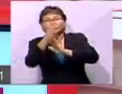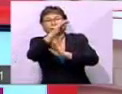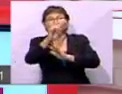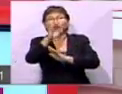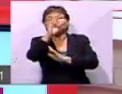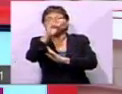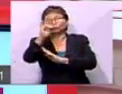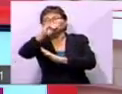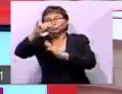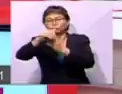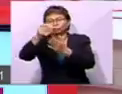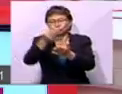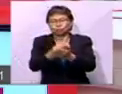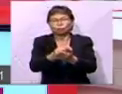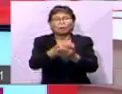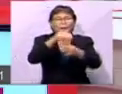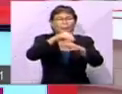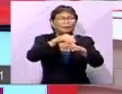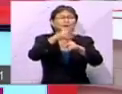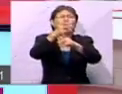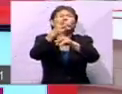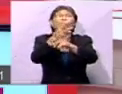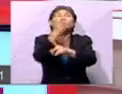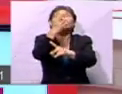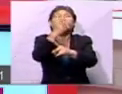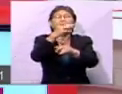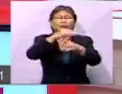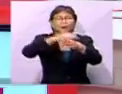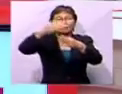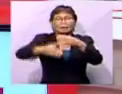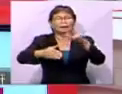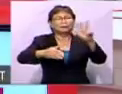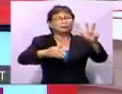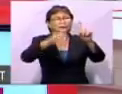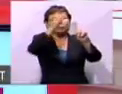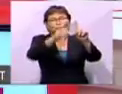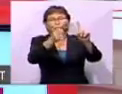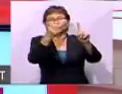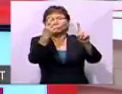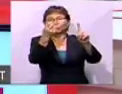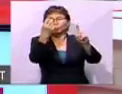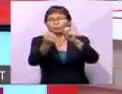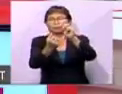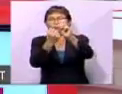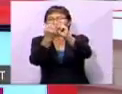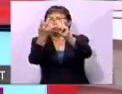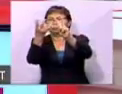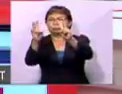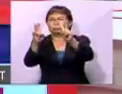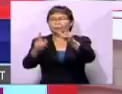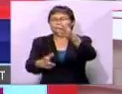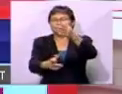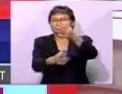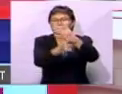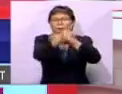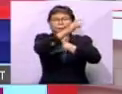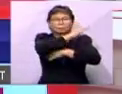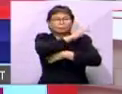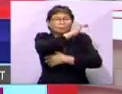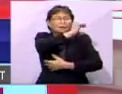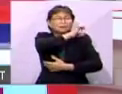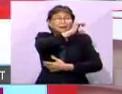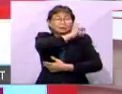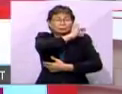RM477 juta pada suku kedua berakhir 31 Disember 2017. Menurut Timbalan Pengerusi